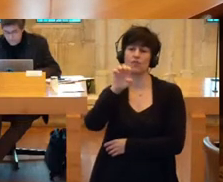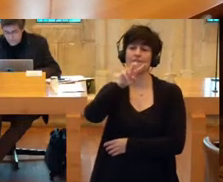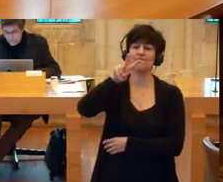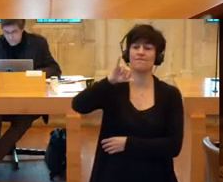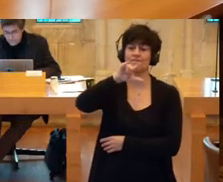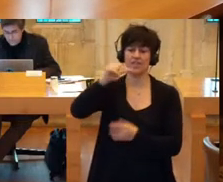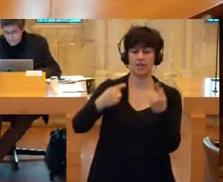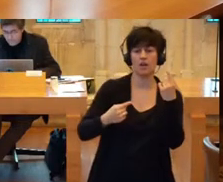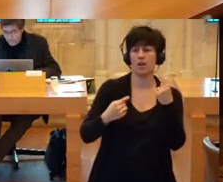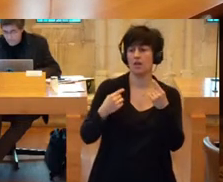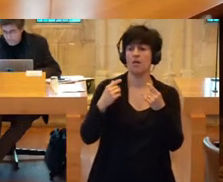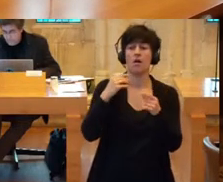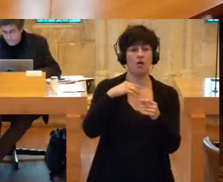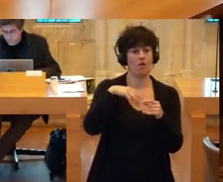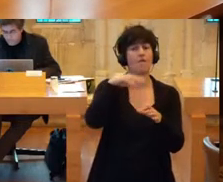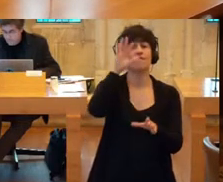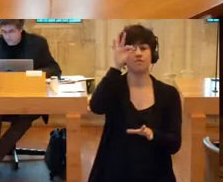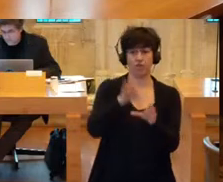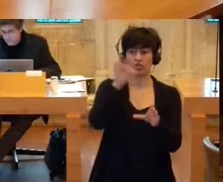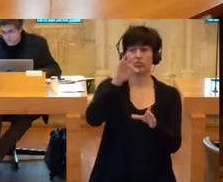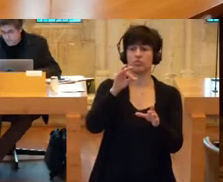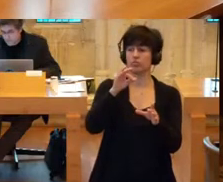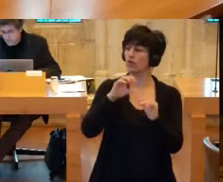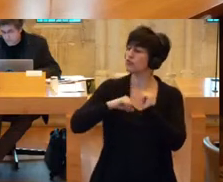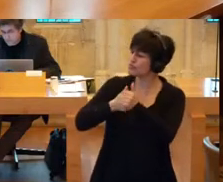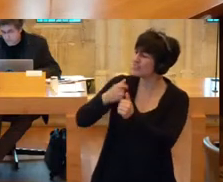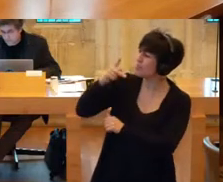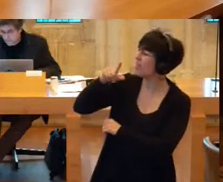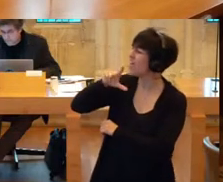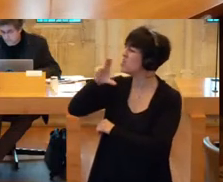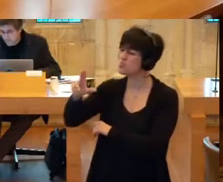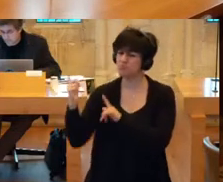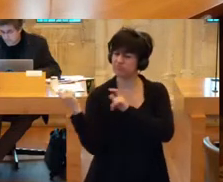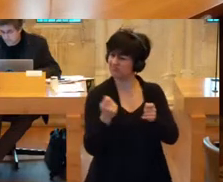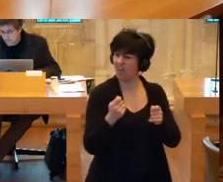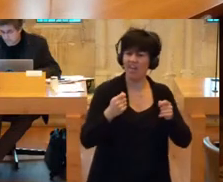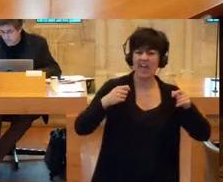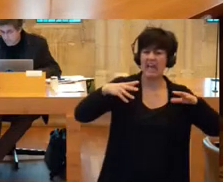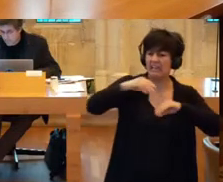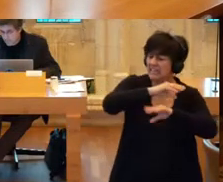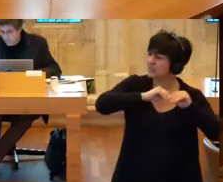qui est devenu, selon la nomenclature du PLU, secteur protégé, genre espace vert garanti, et que